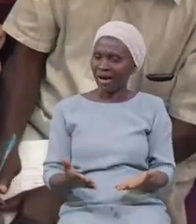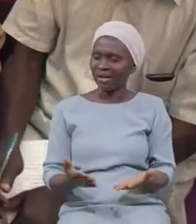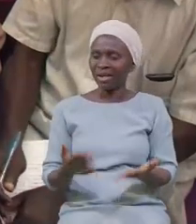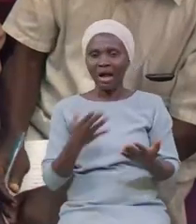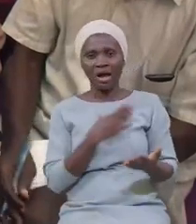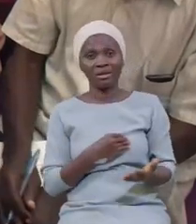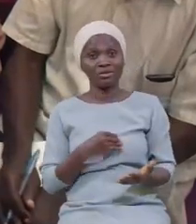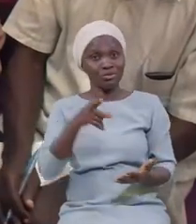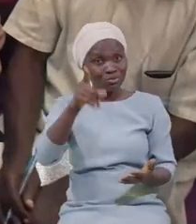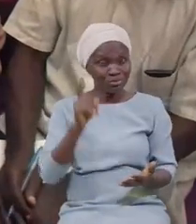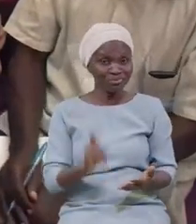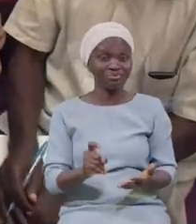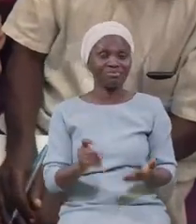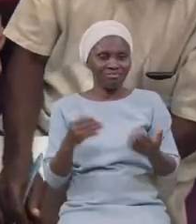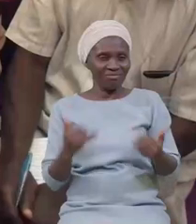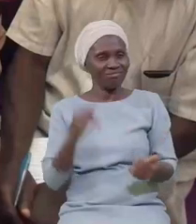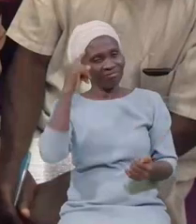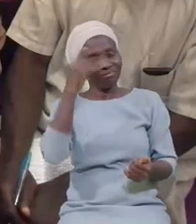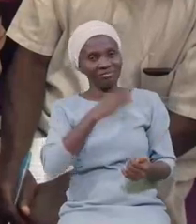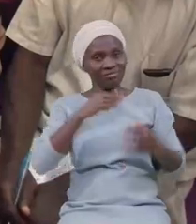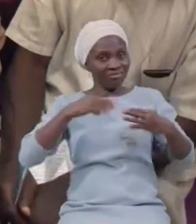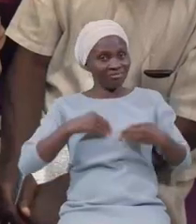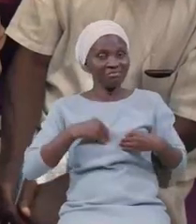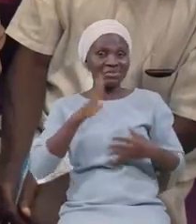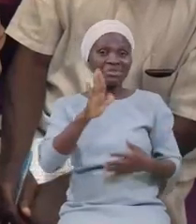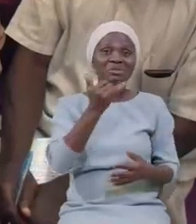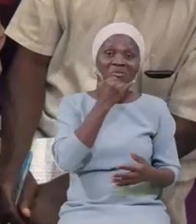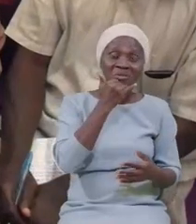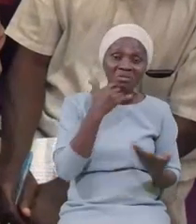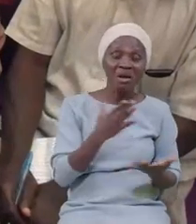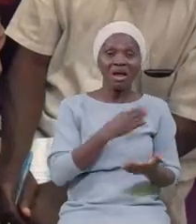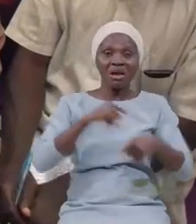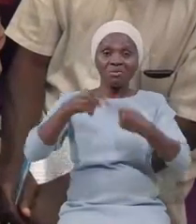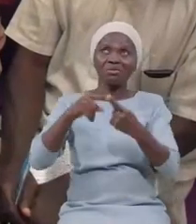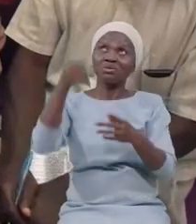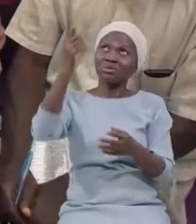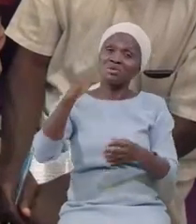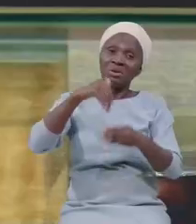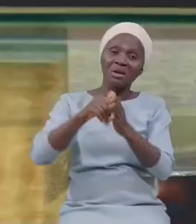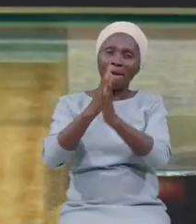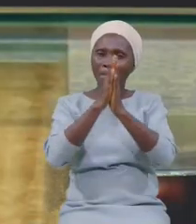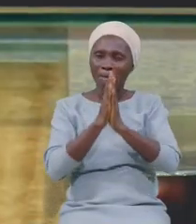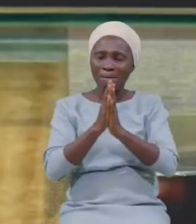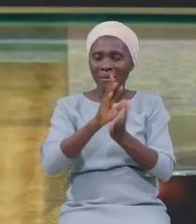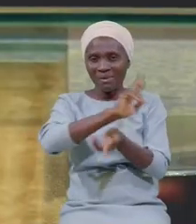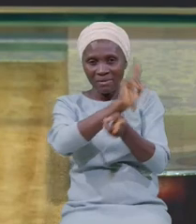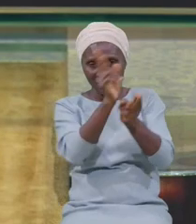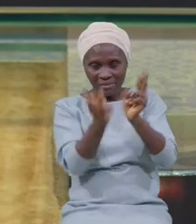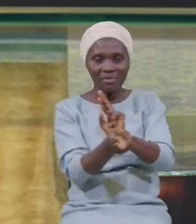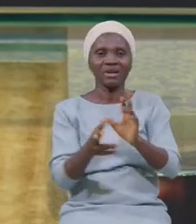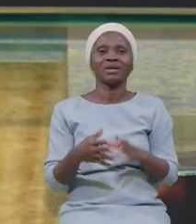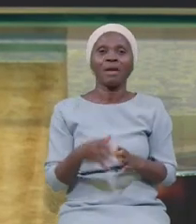vous devez accepter votre négligence, vous devez aller devant le Seigneur en repentance parentale. Le